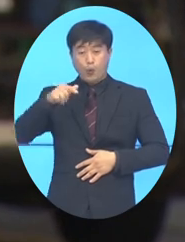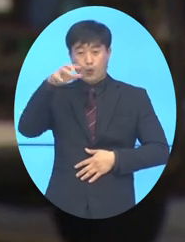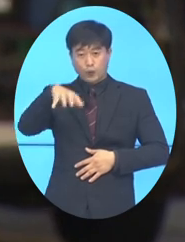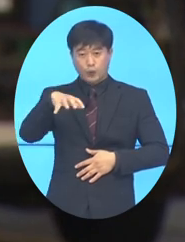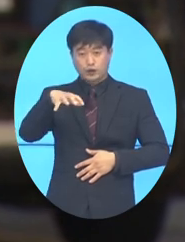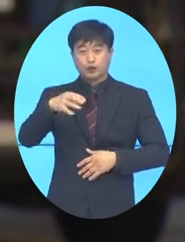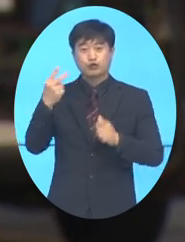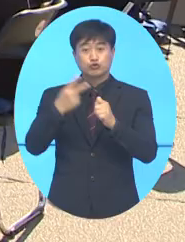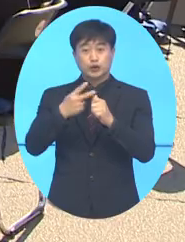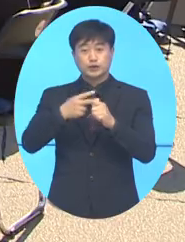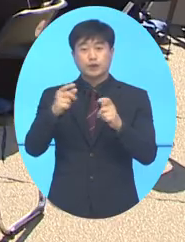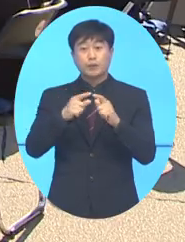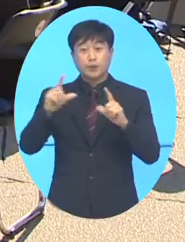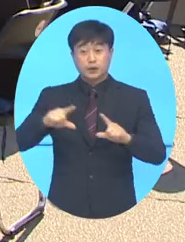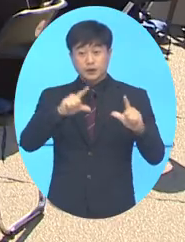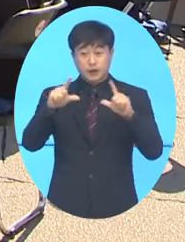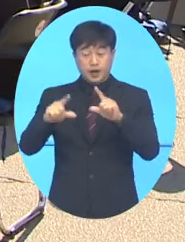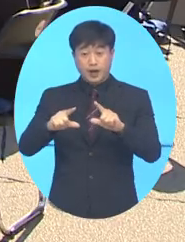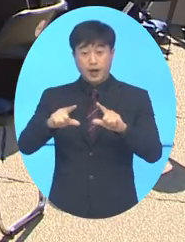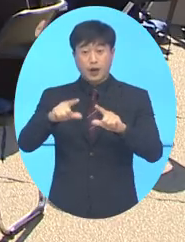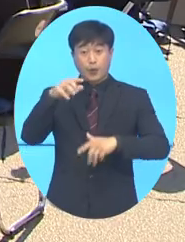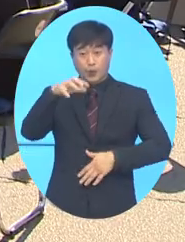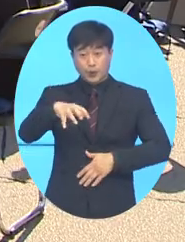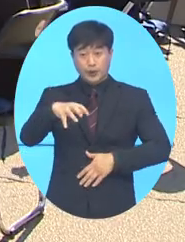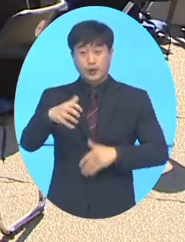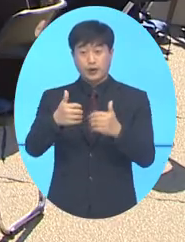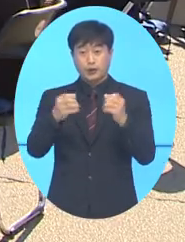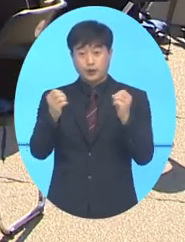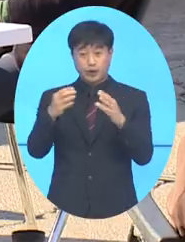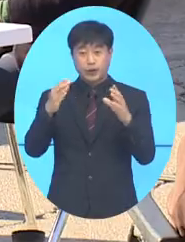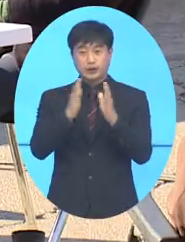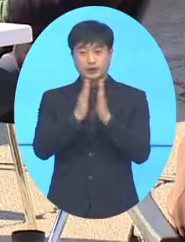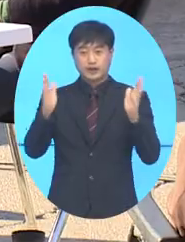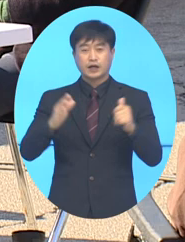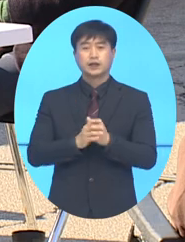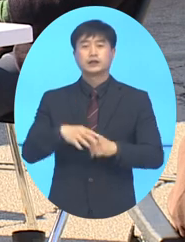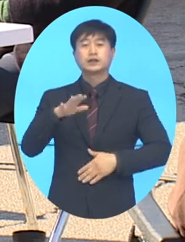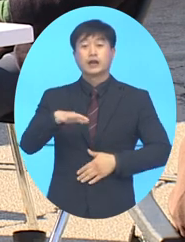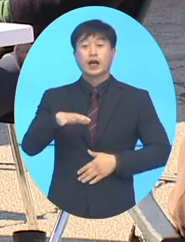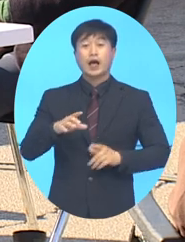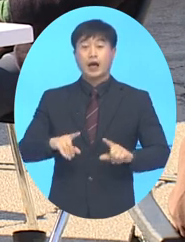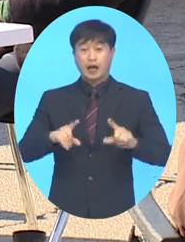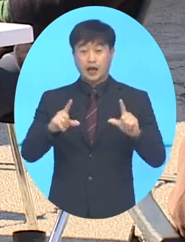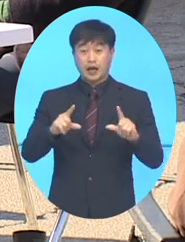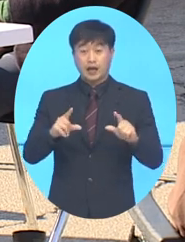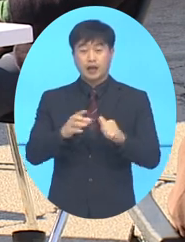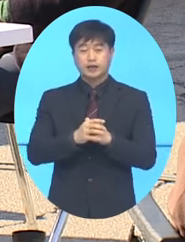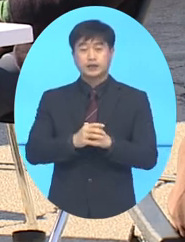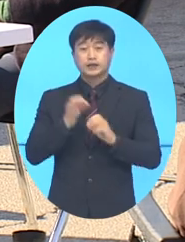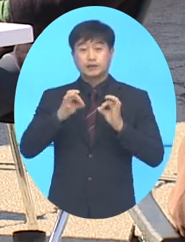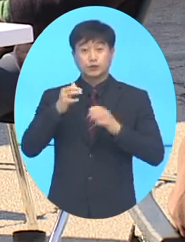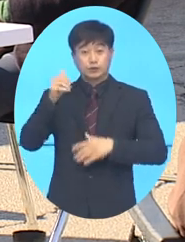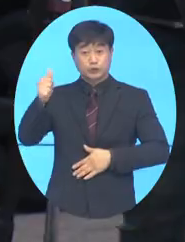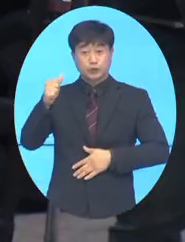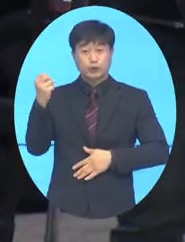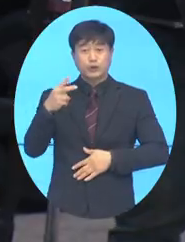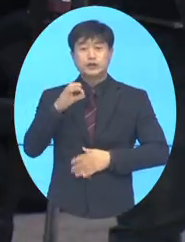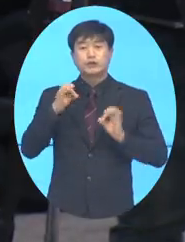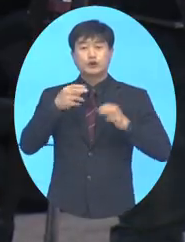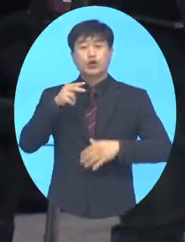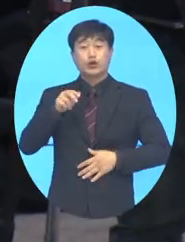천머리거리에서 두 번째 민생현장 맞선 토크를 열었습니다 이날 맞선 토크에는 김지사를 비롯해